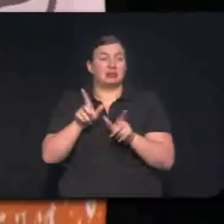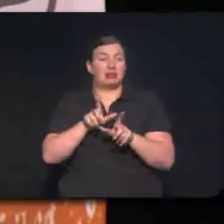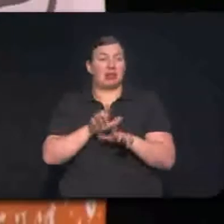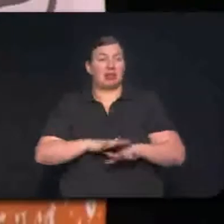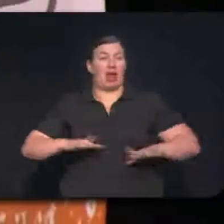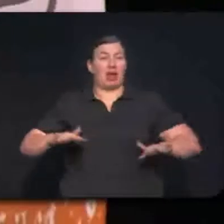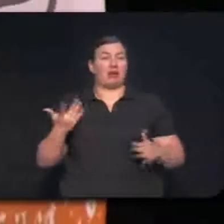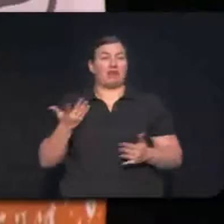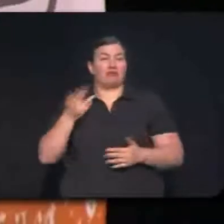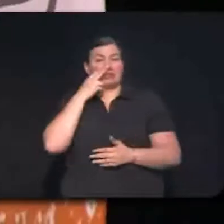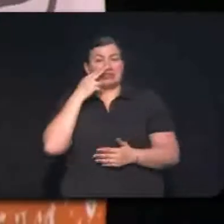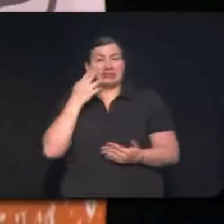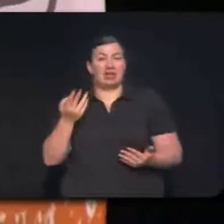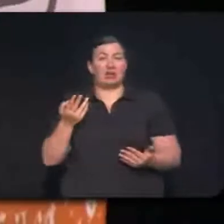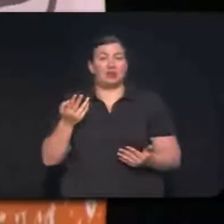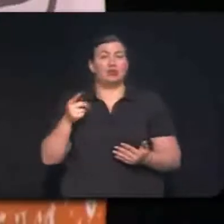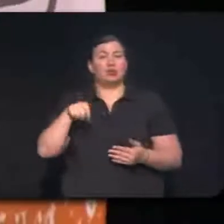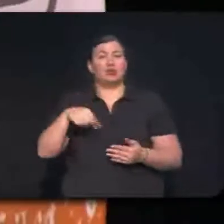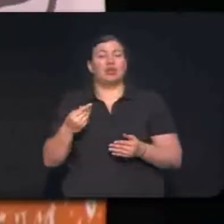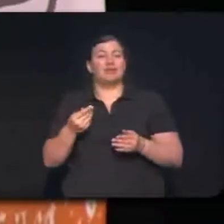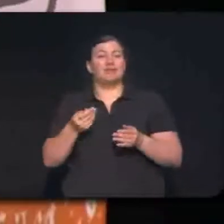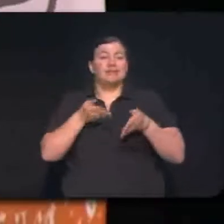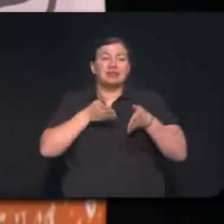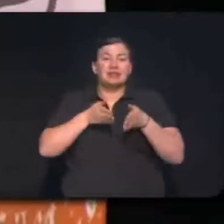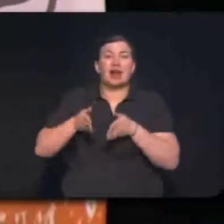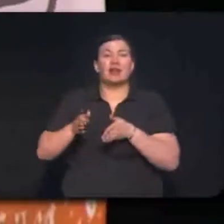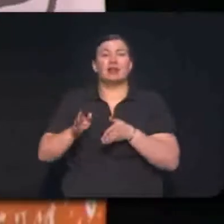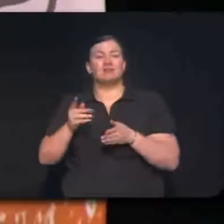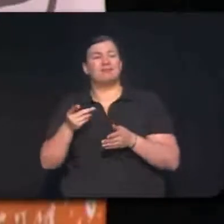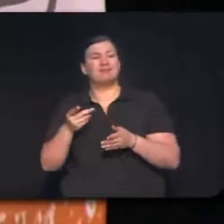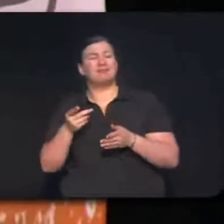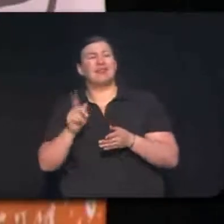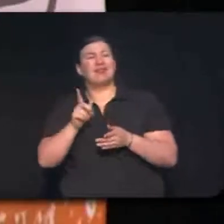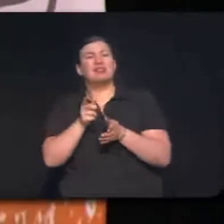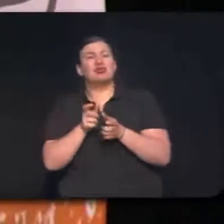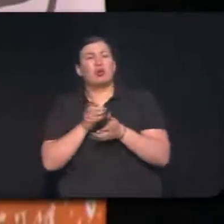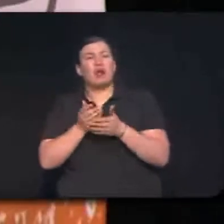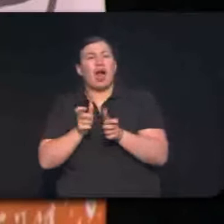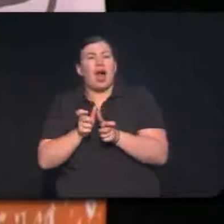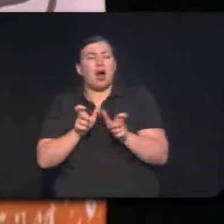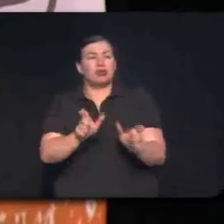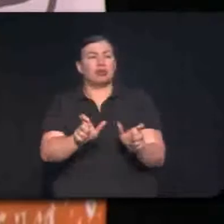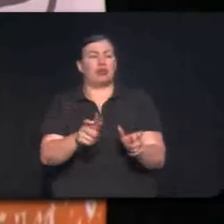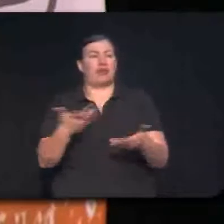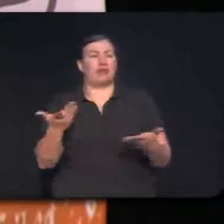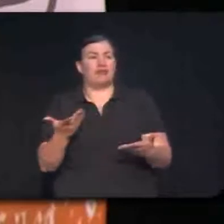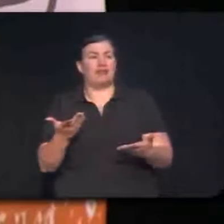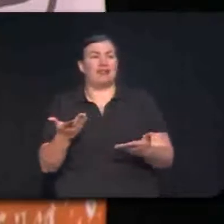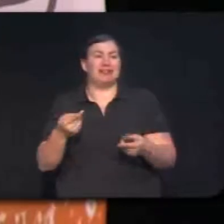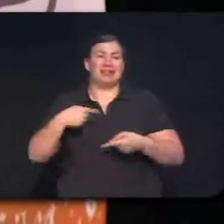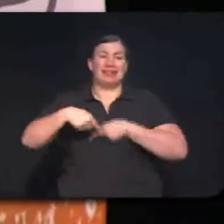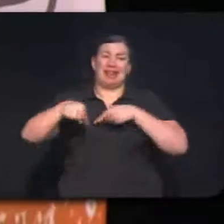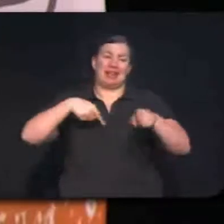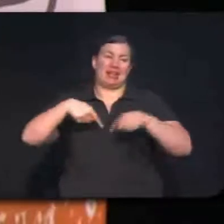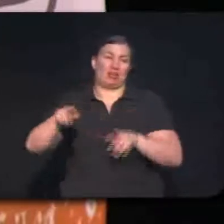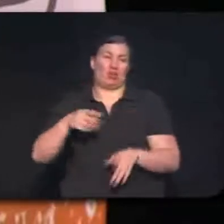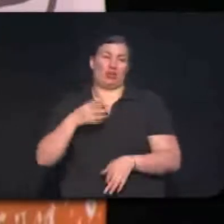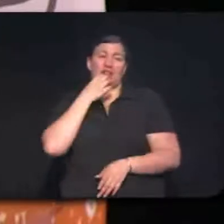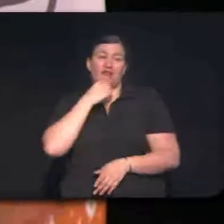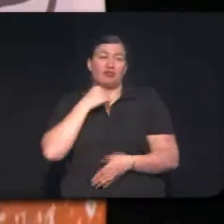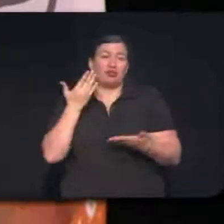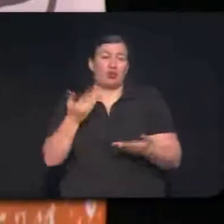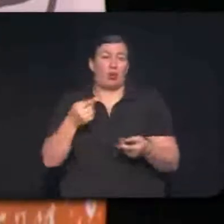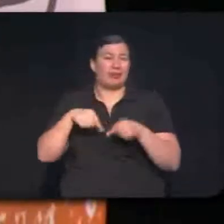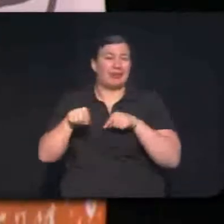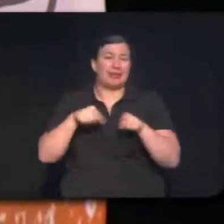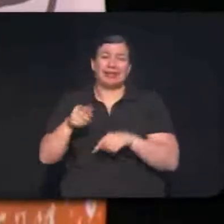modernen mitbestimmungsformen durchführen was hier konkret ausgeschlossen ist ist die Delegation also ähm werde jetzt schon will den würde ich auch